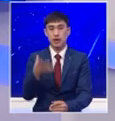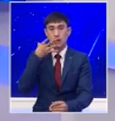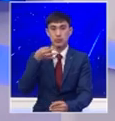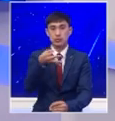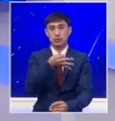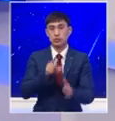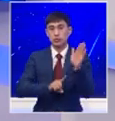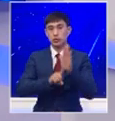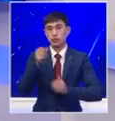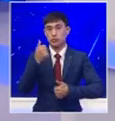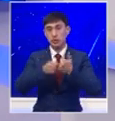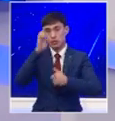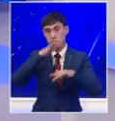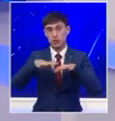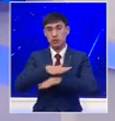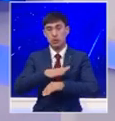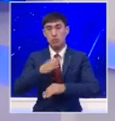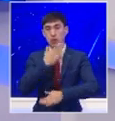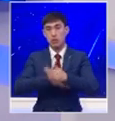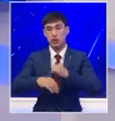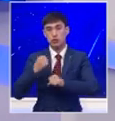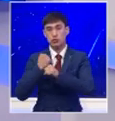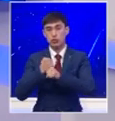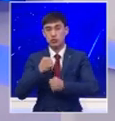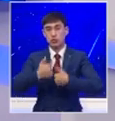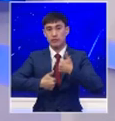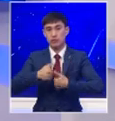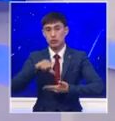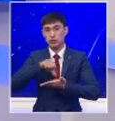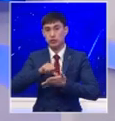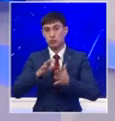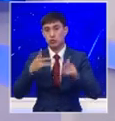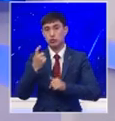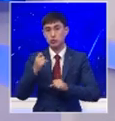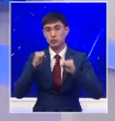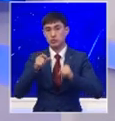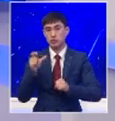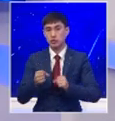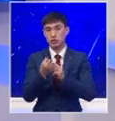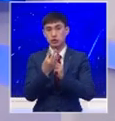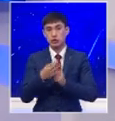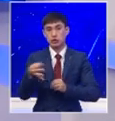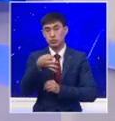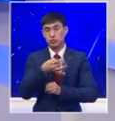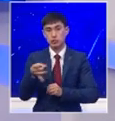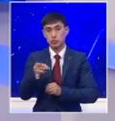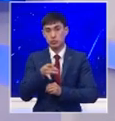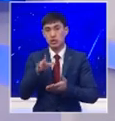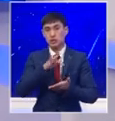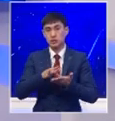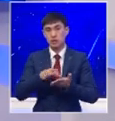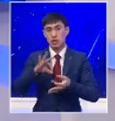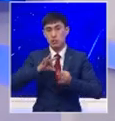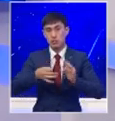В Алматинской области стартовал чемпионат страны по парадзюдо. В соревнованиях приняли участие более 100 спортсменов из 14 областей республики. В